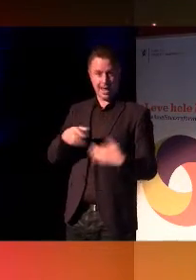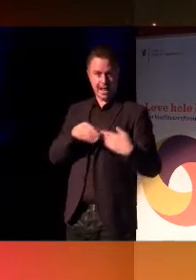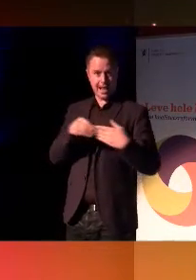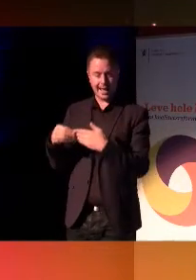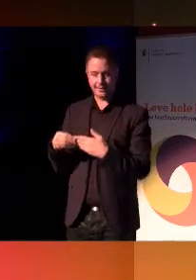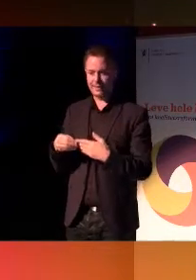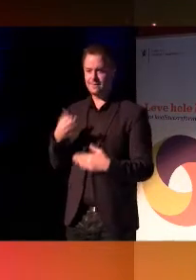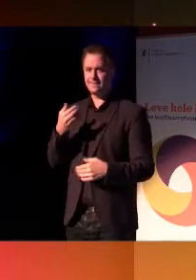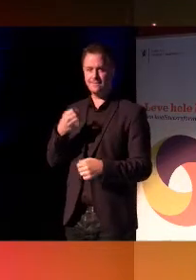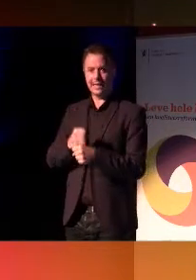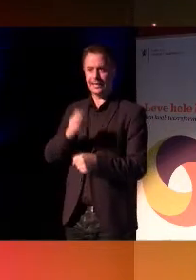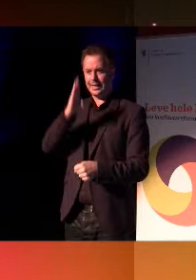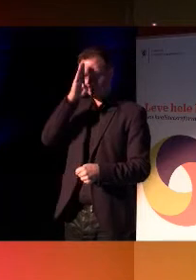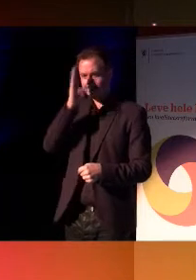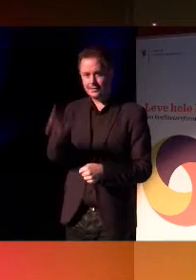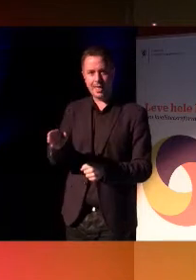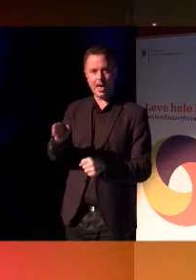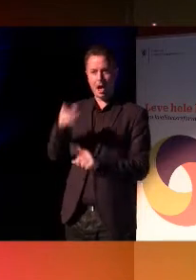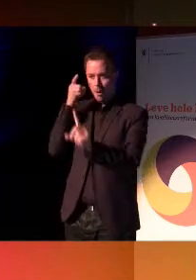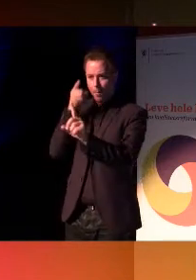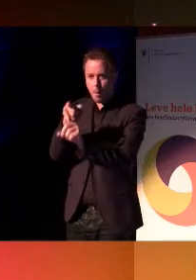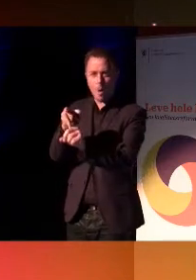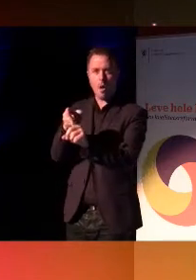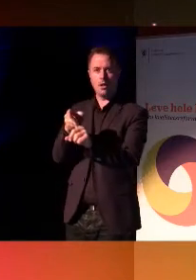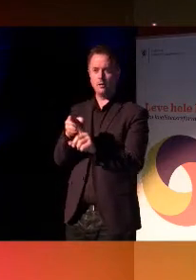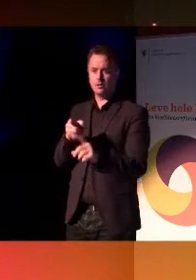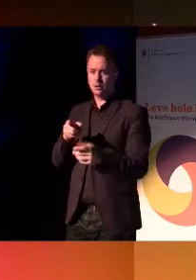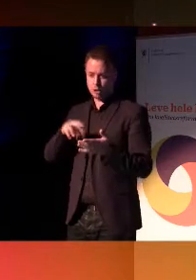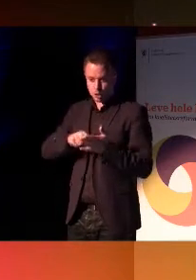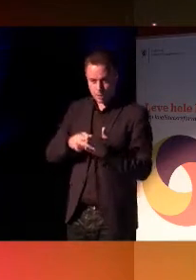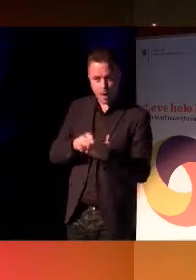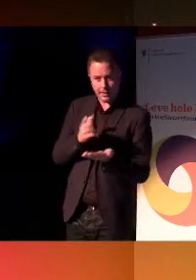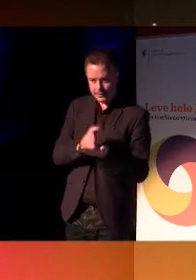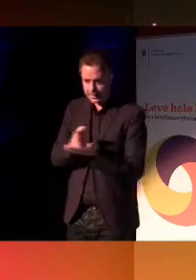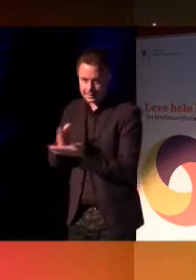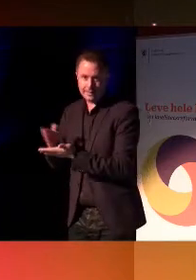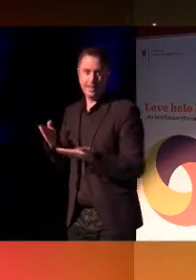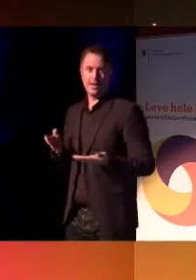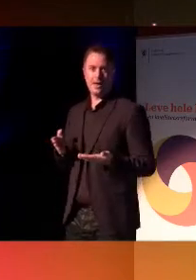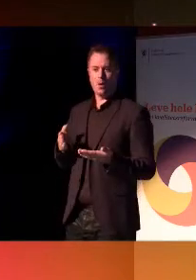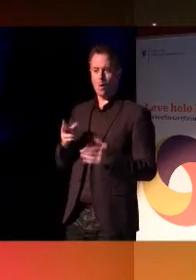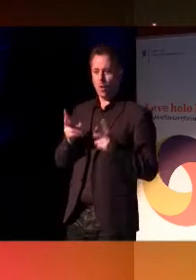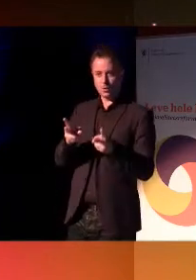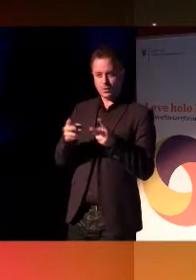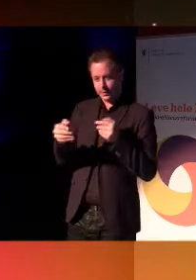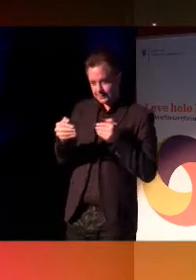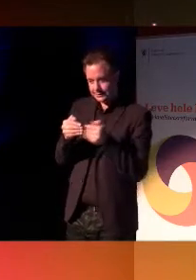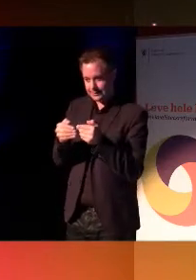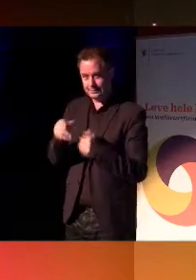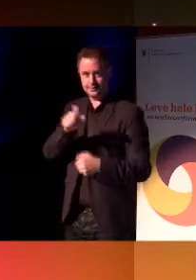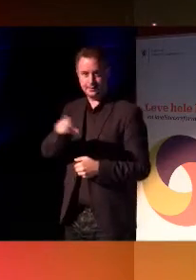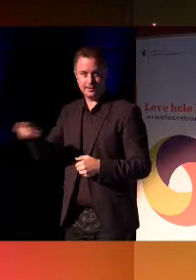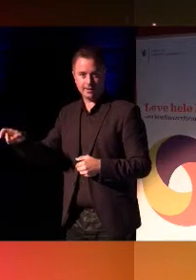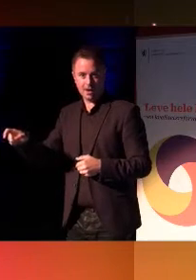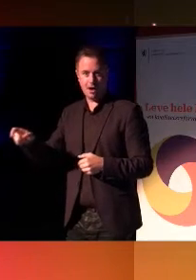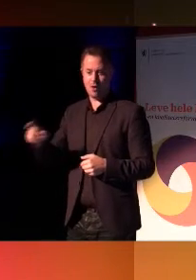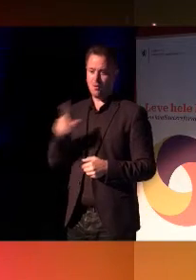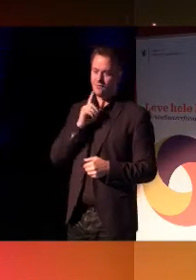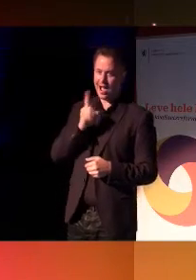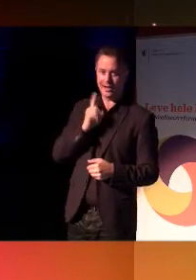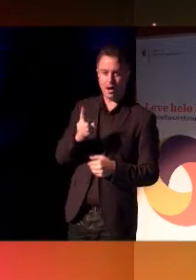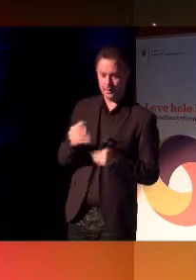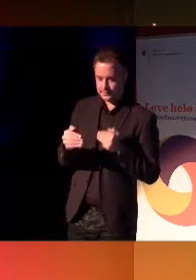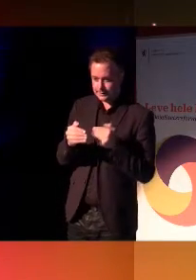og systematiske, målorienterte og evaluerende, kunnskapsbevisste og lærende, og tett på folka sin og virksomheten hver